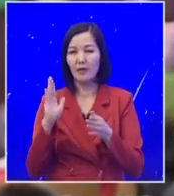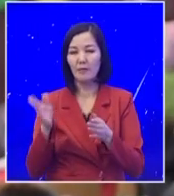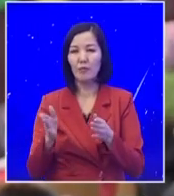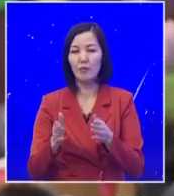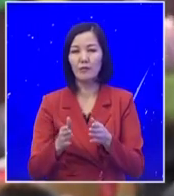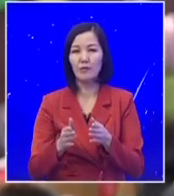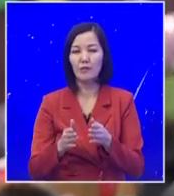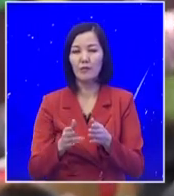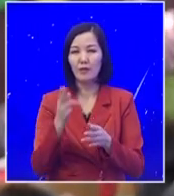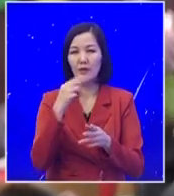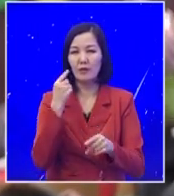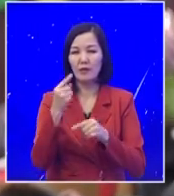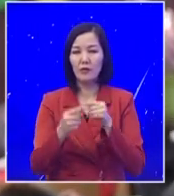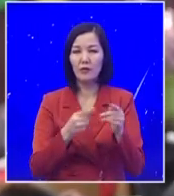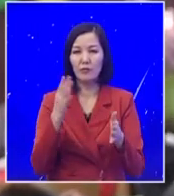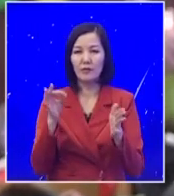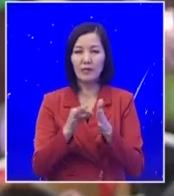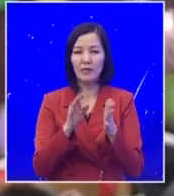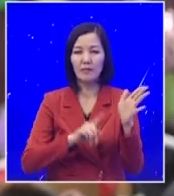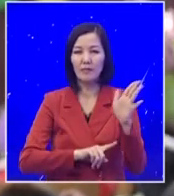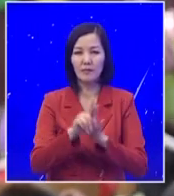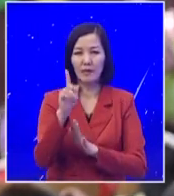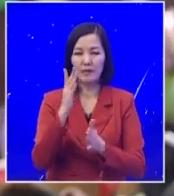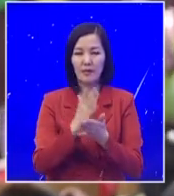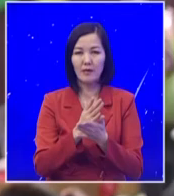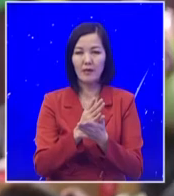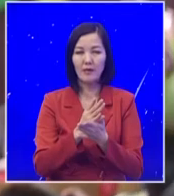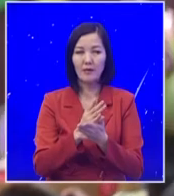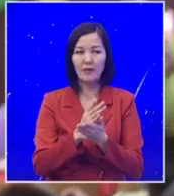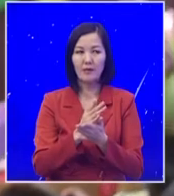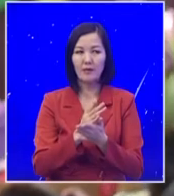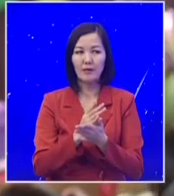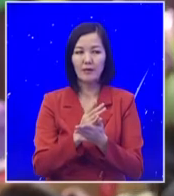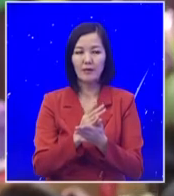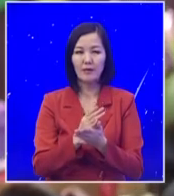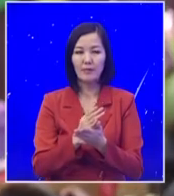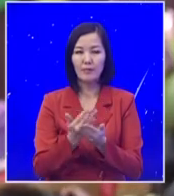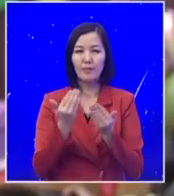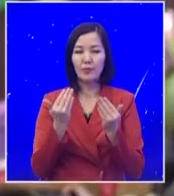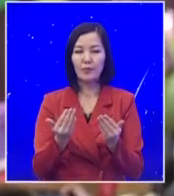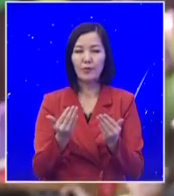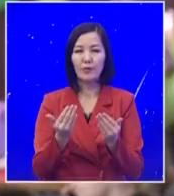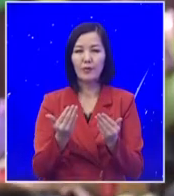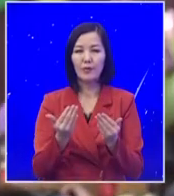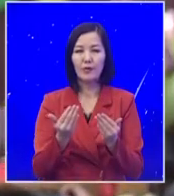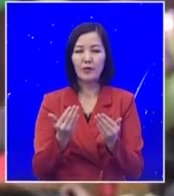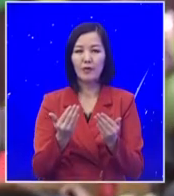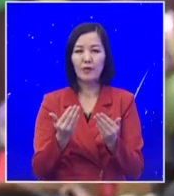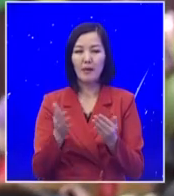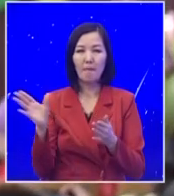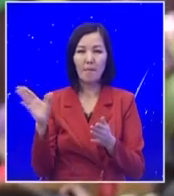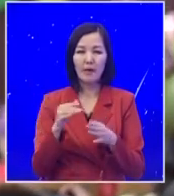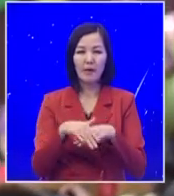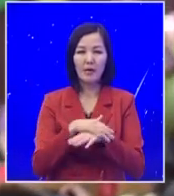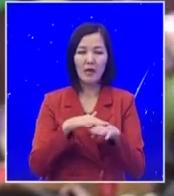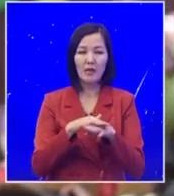өзіміздің бір мақсатпен бастаған едік. Құдайға тәубе, міне бүгін бүкіл орындықтар